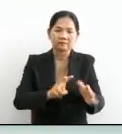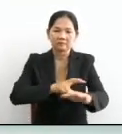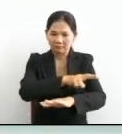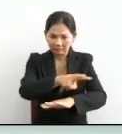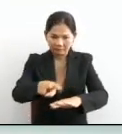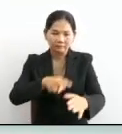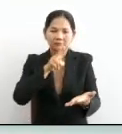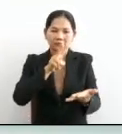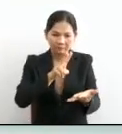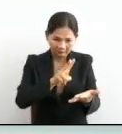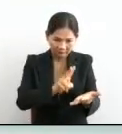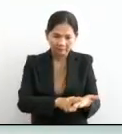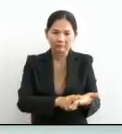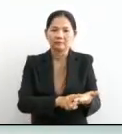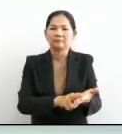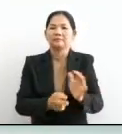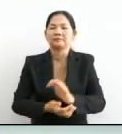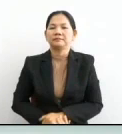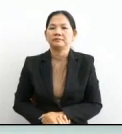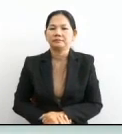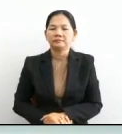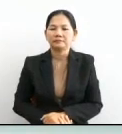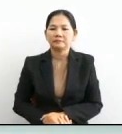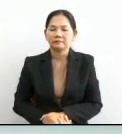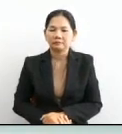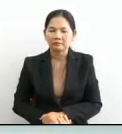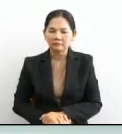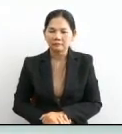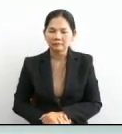đàm bấy rẽ xa tục